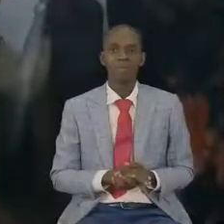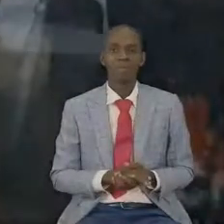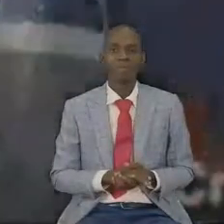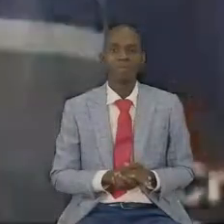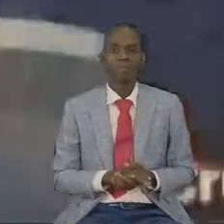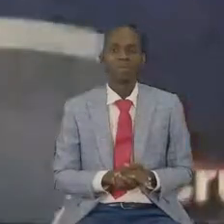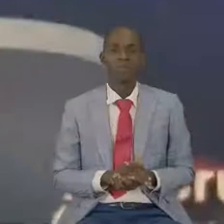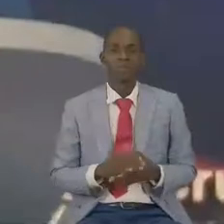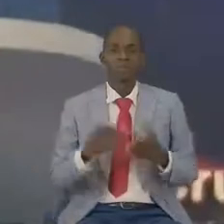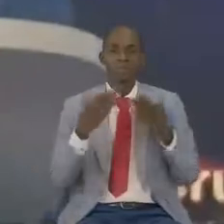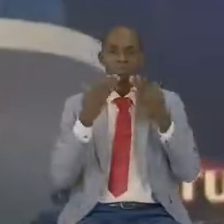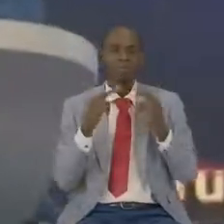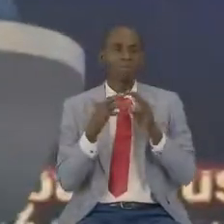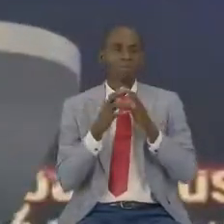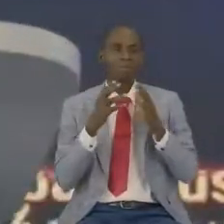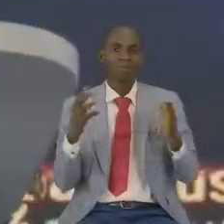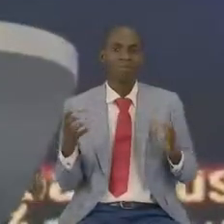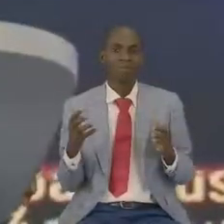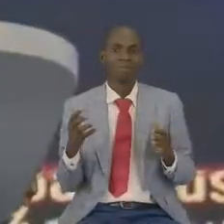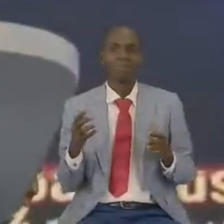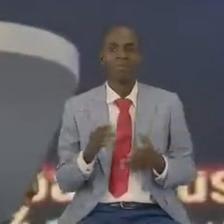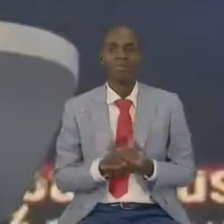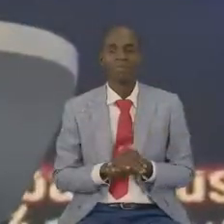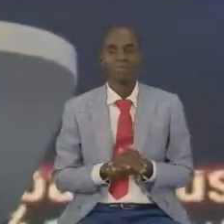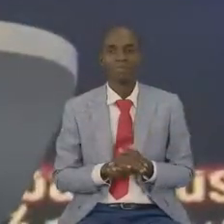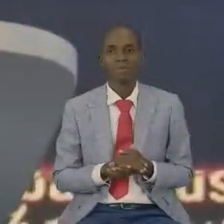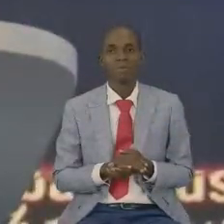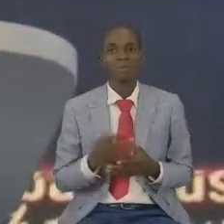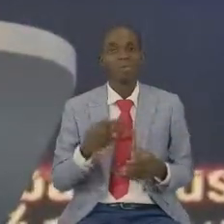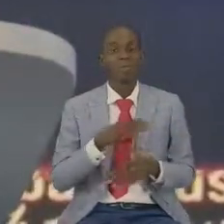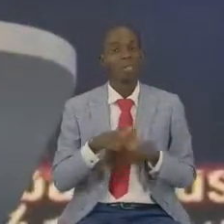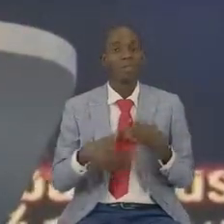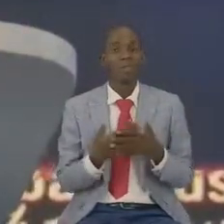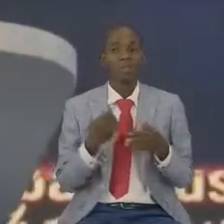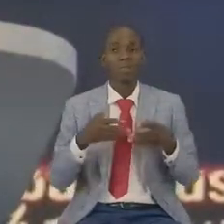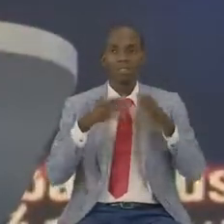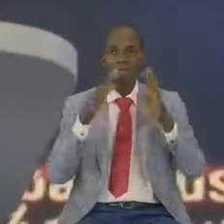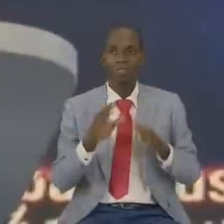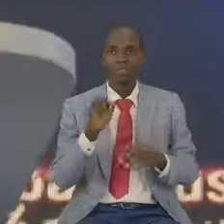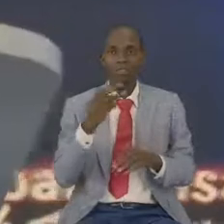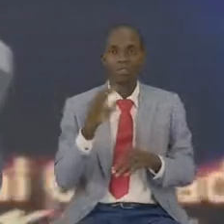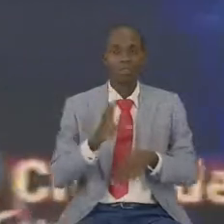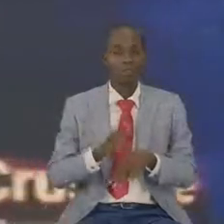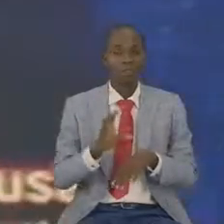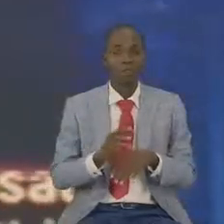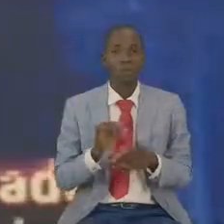Merci beaucoup, Son Éminence, et tous les dirigeants des églises qui sont